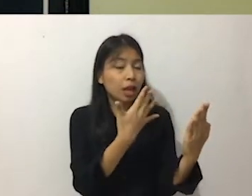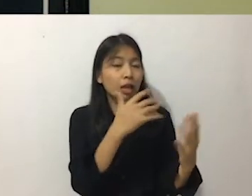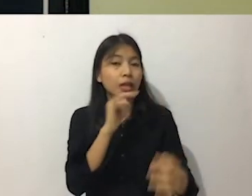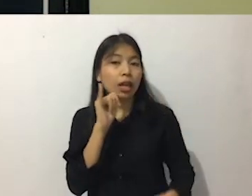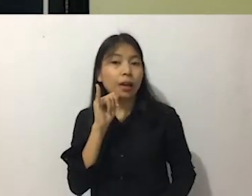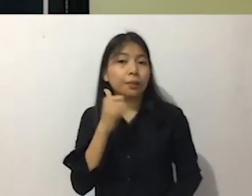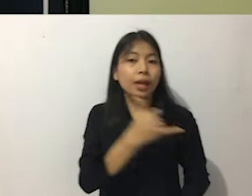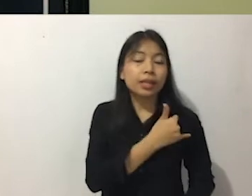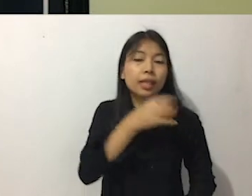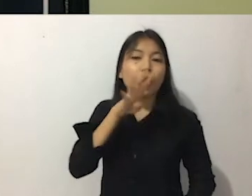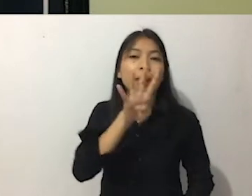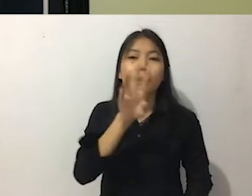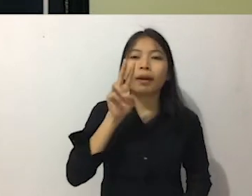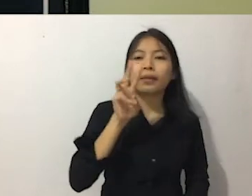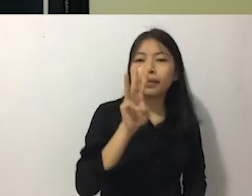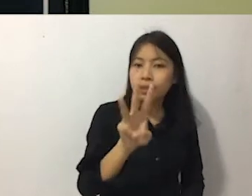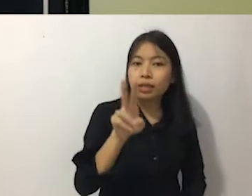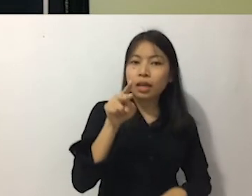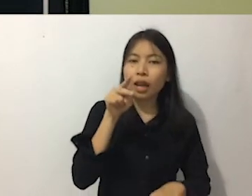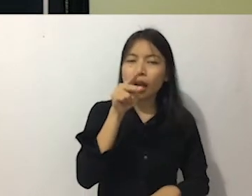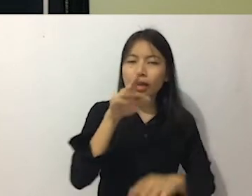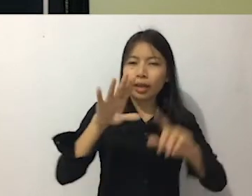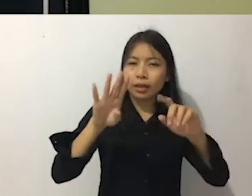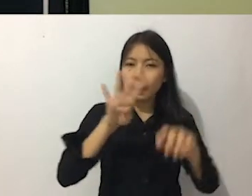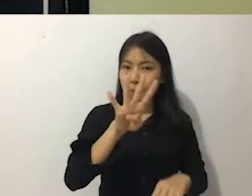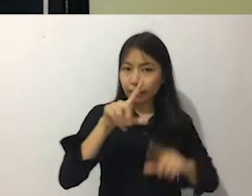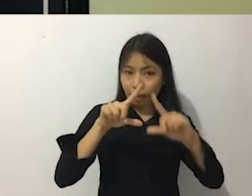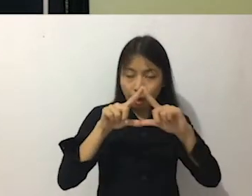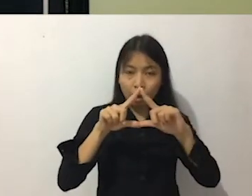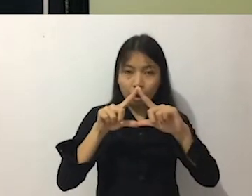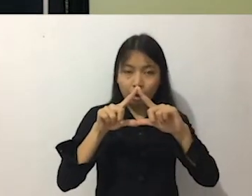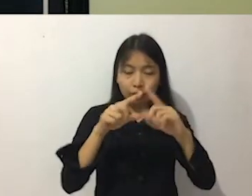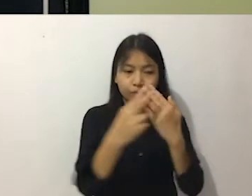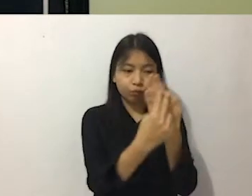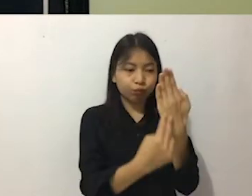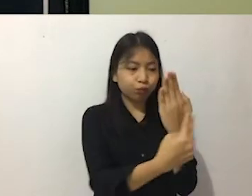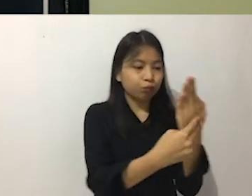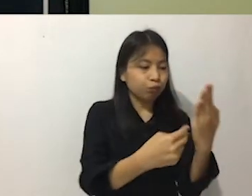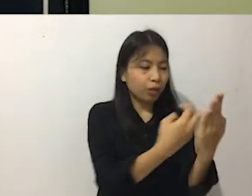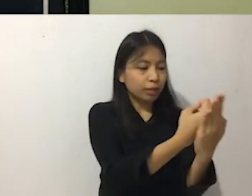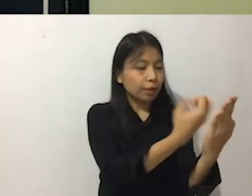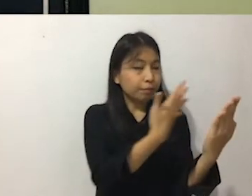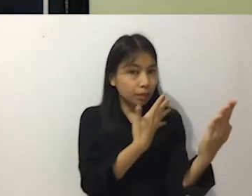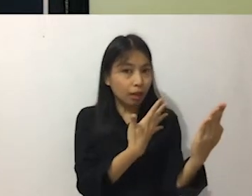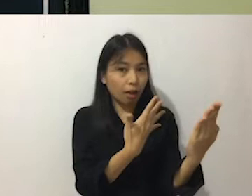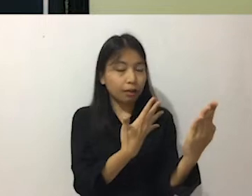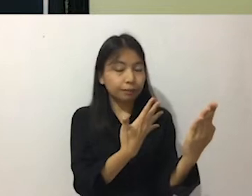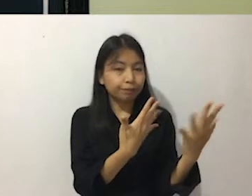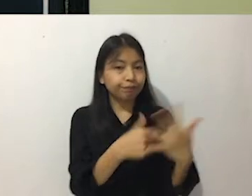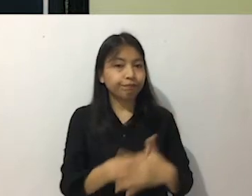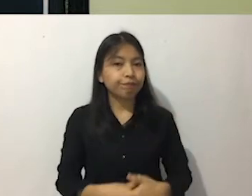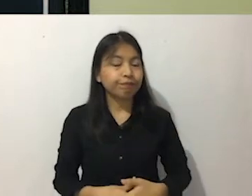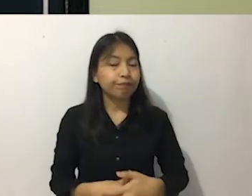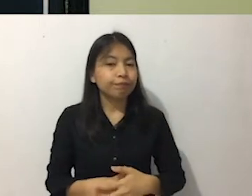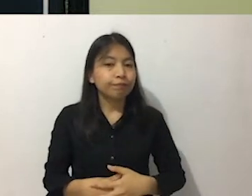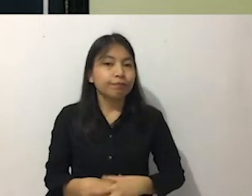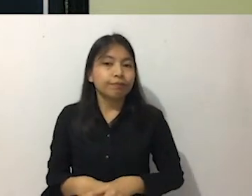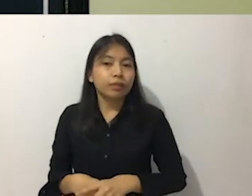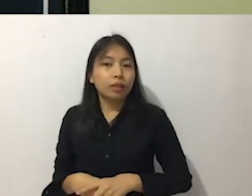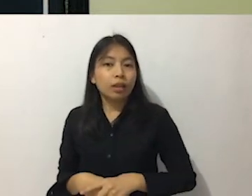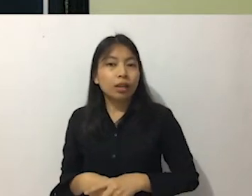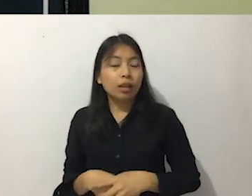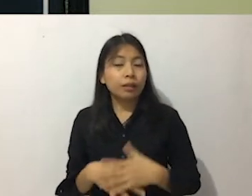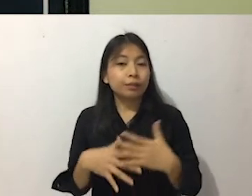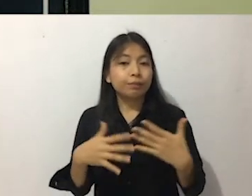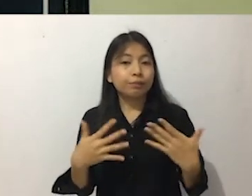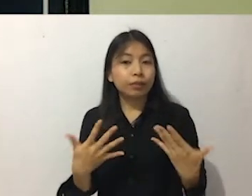43 ayat 4a, Alkitab berkata kepada kita bahwa oleh karena